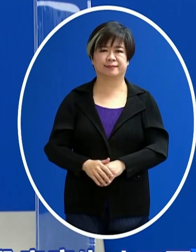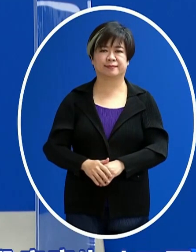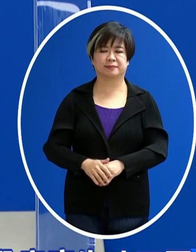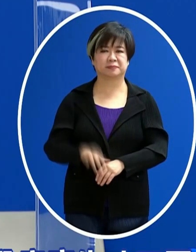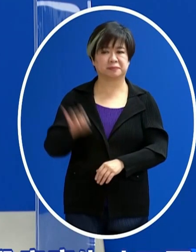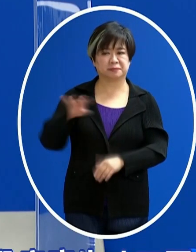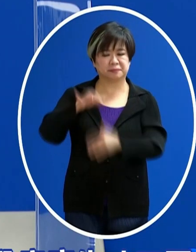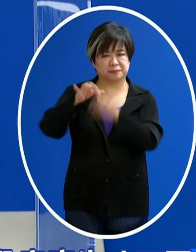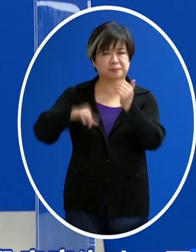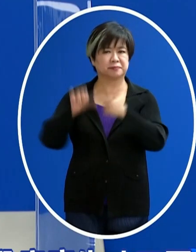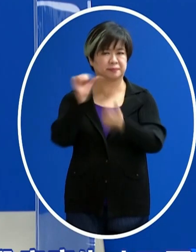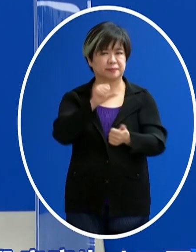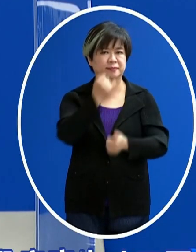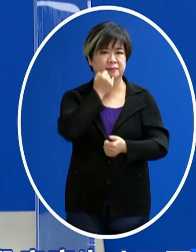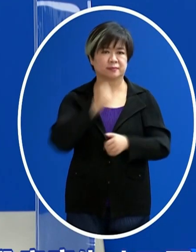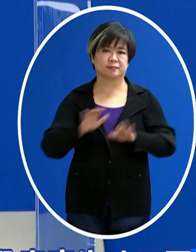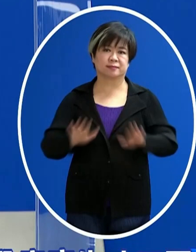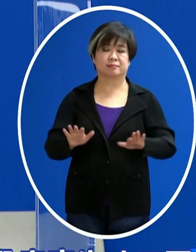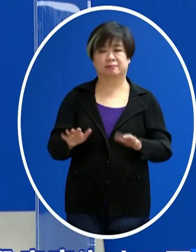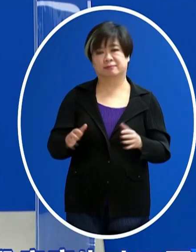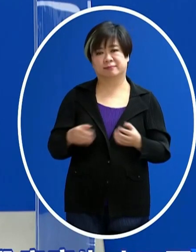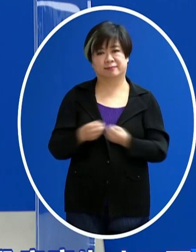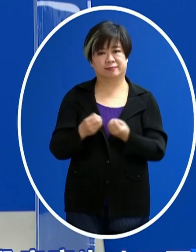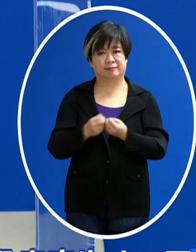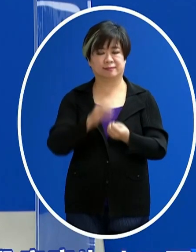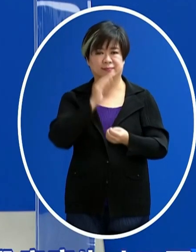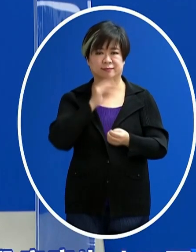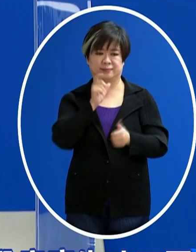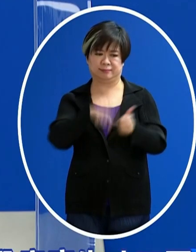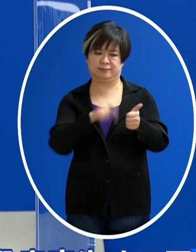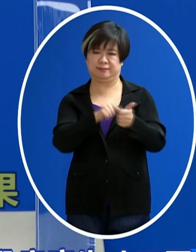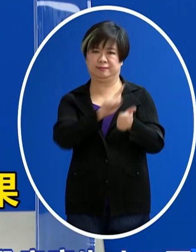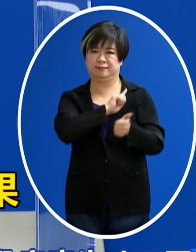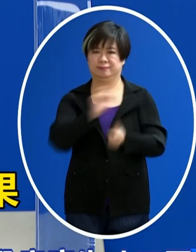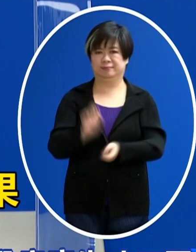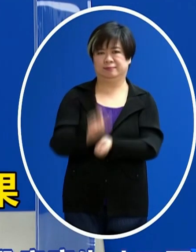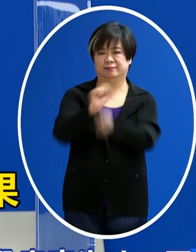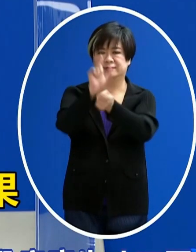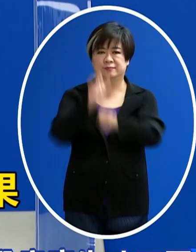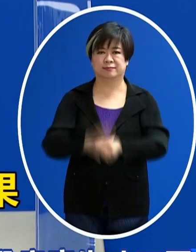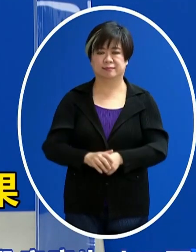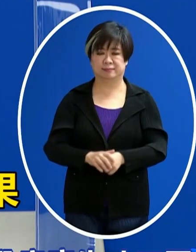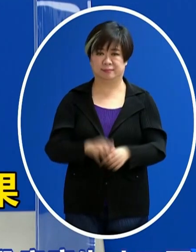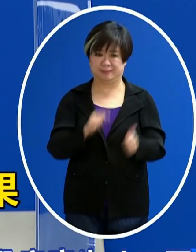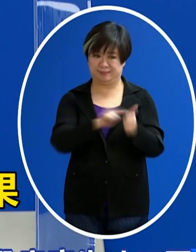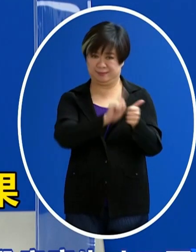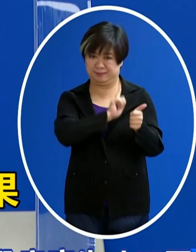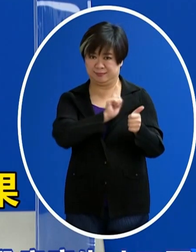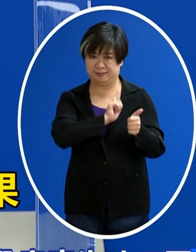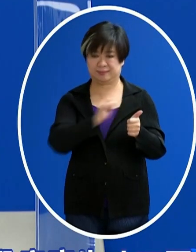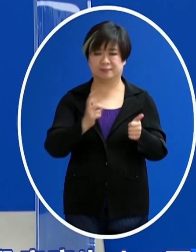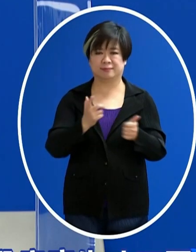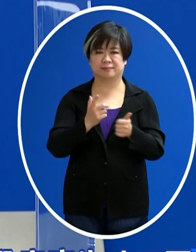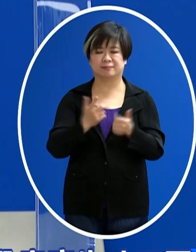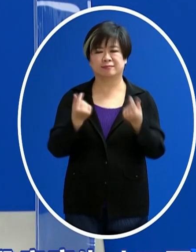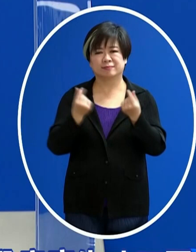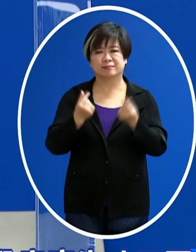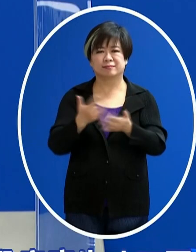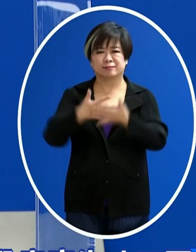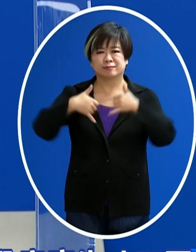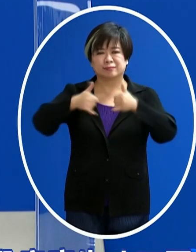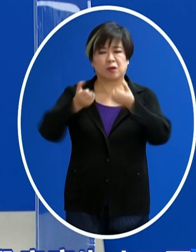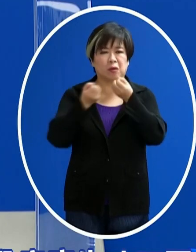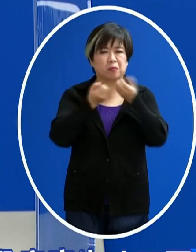使用。否则目前来讲，就是大概是比较是夸大这些讯息，也许有它本身的一些媒体效果需